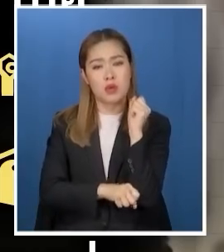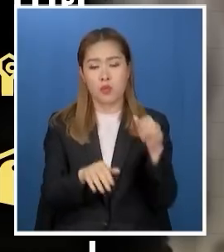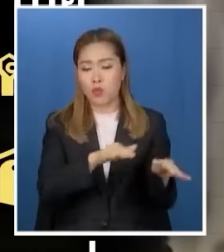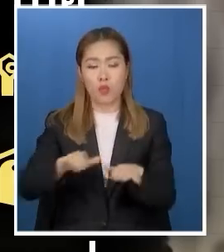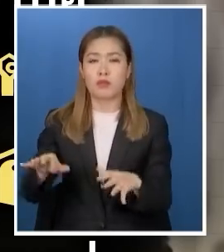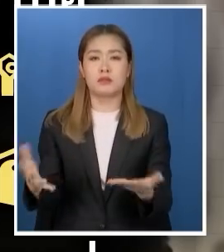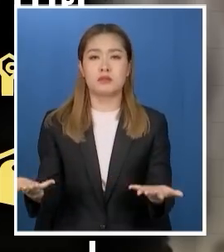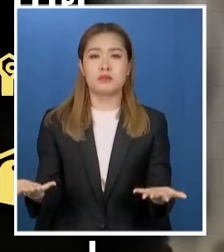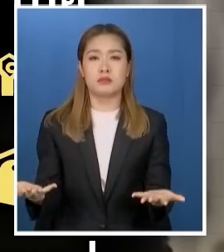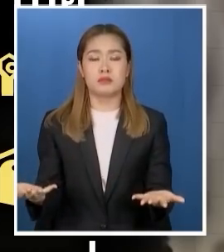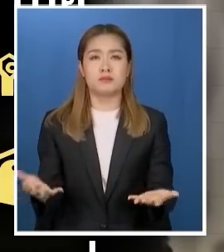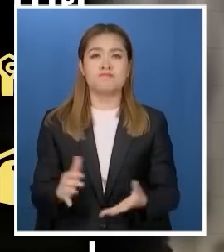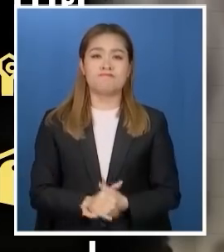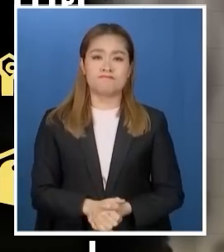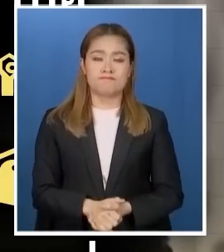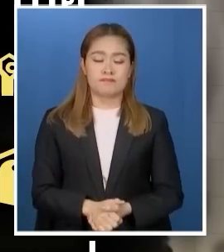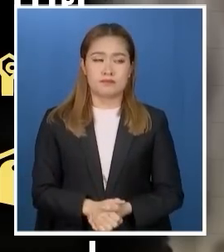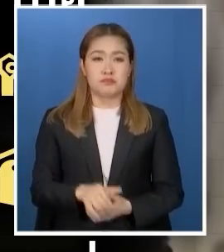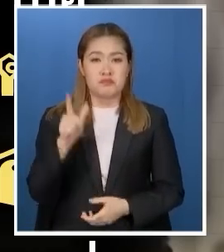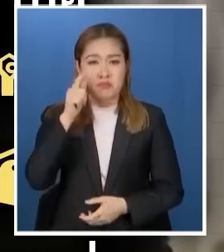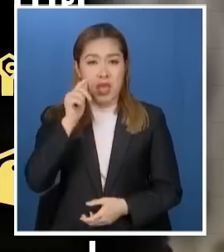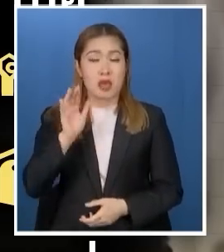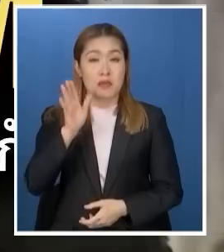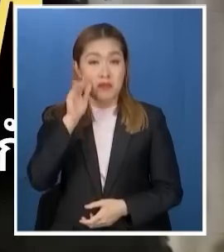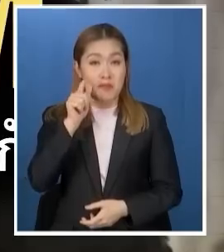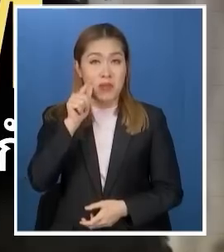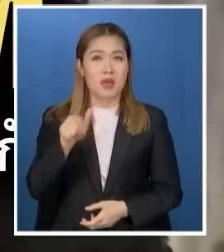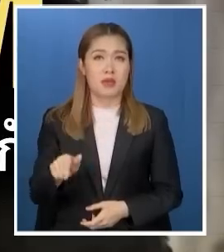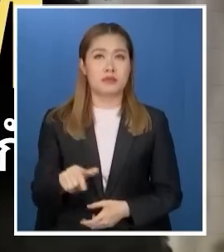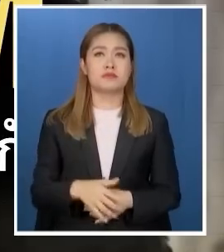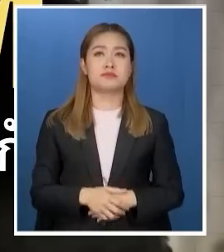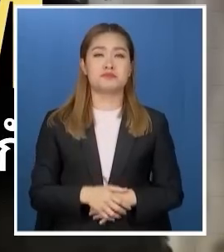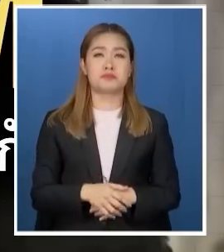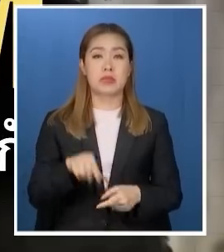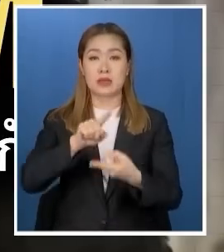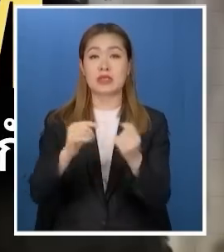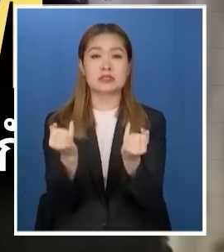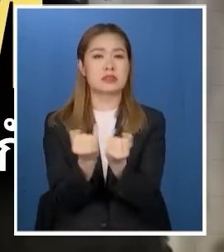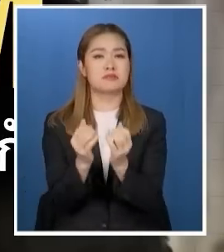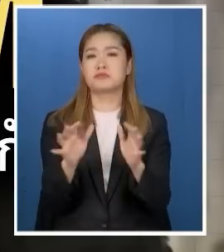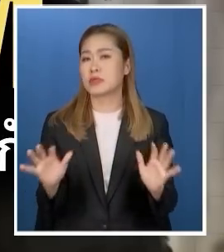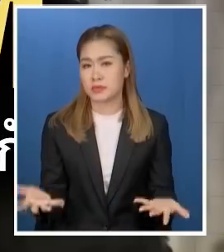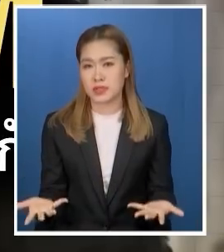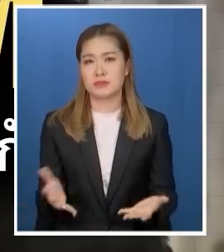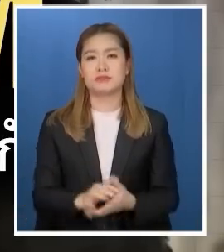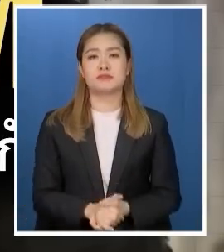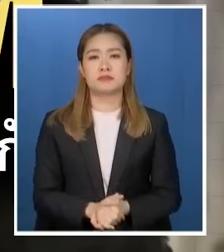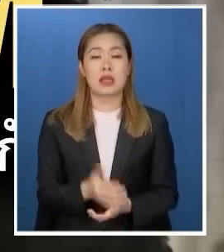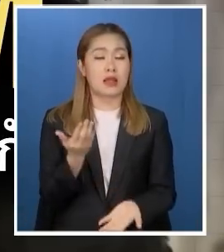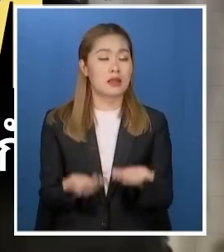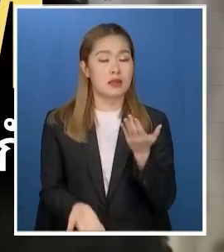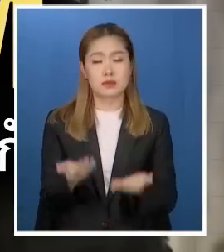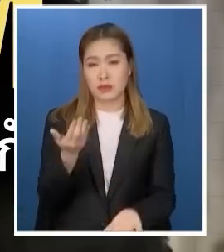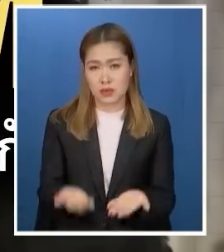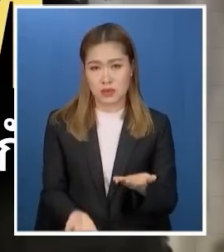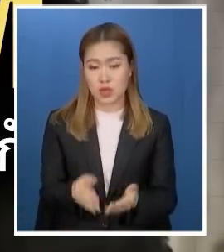พร้อมอะไรสักอย่างแม่ของเด็กยังบอกอีกนะหนูไม่เคยมีเพื่อนสนิทไม่ว่าจะยังไงก็แล้วแ